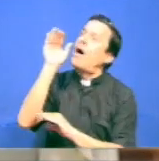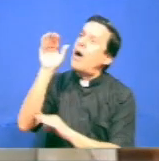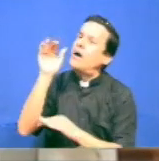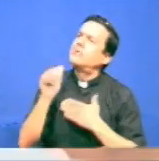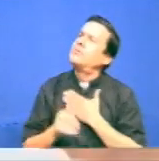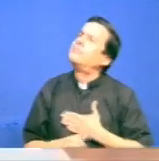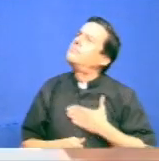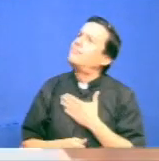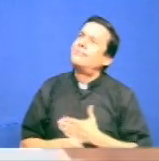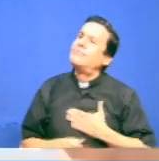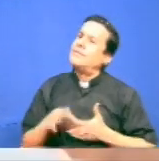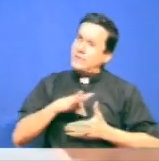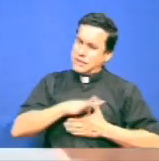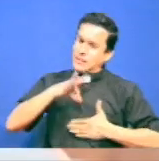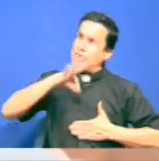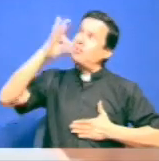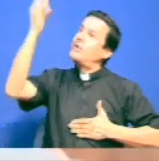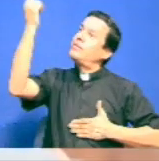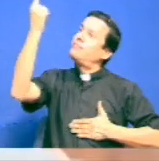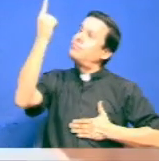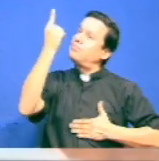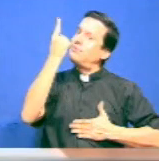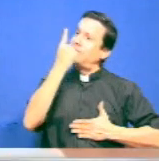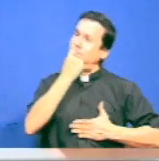come at least spiritually into my heart.